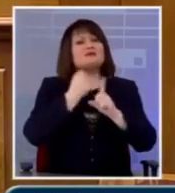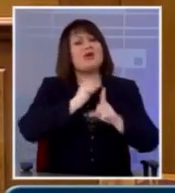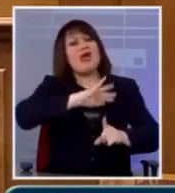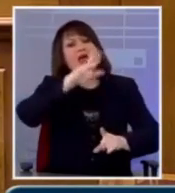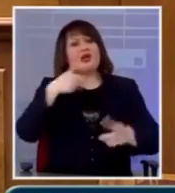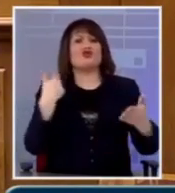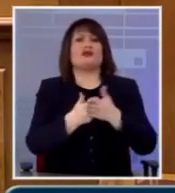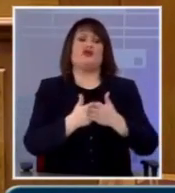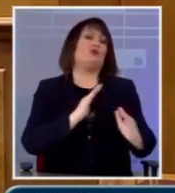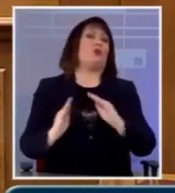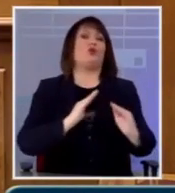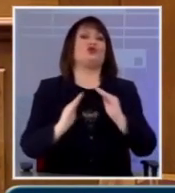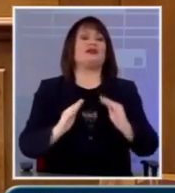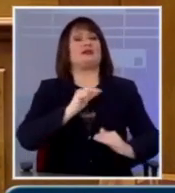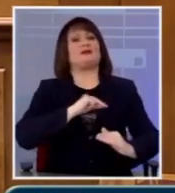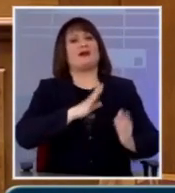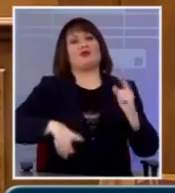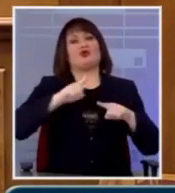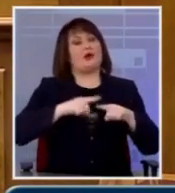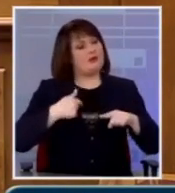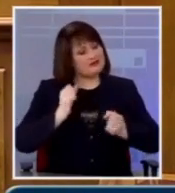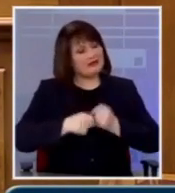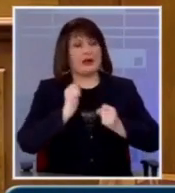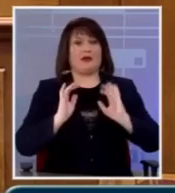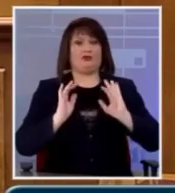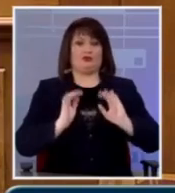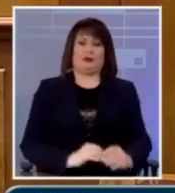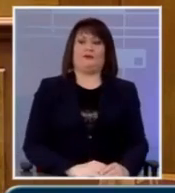της υπεράσπισης των συμφερόντων του ελληνικού λαού.